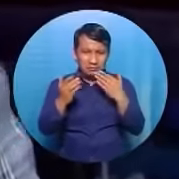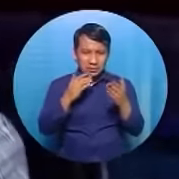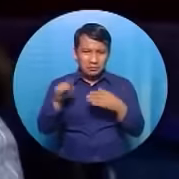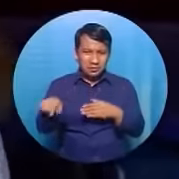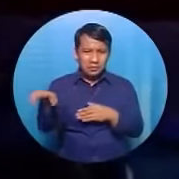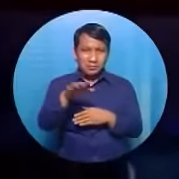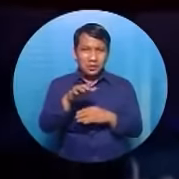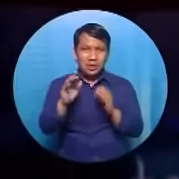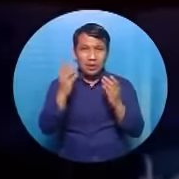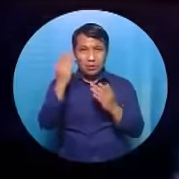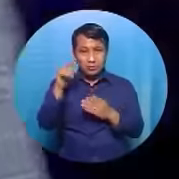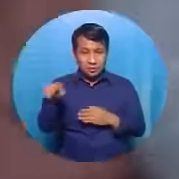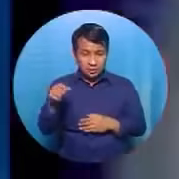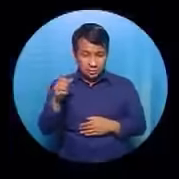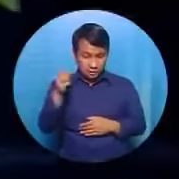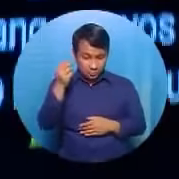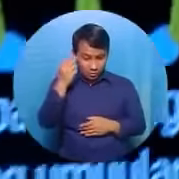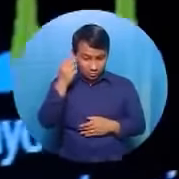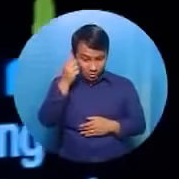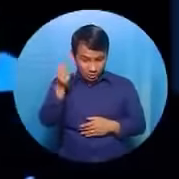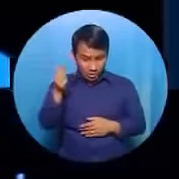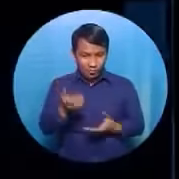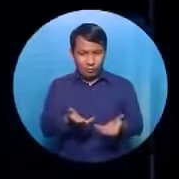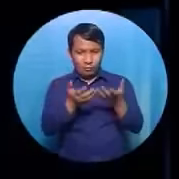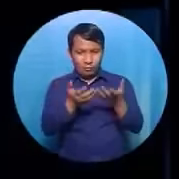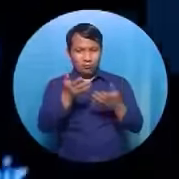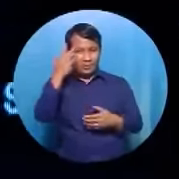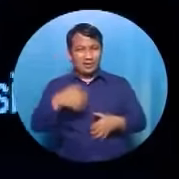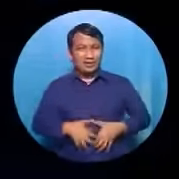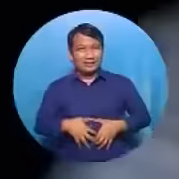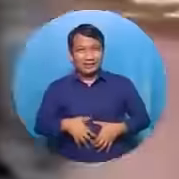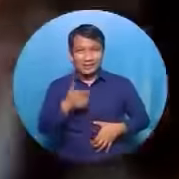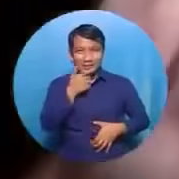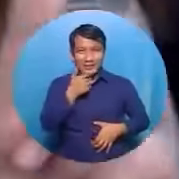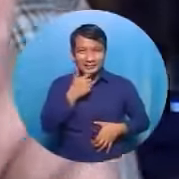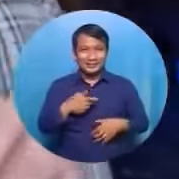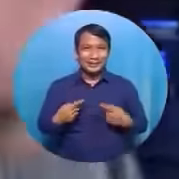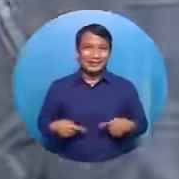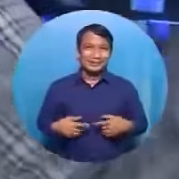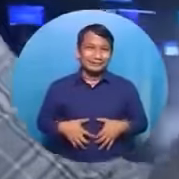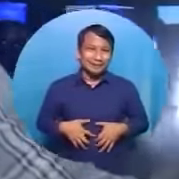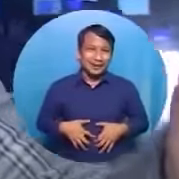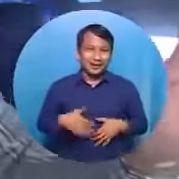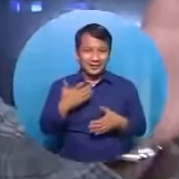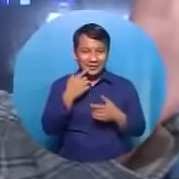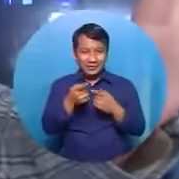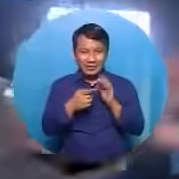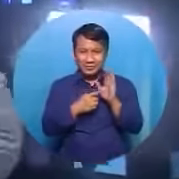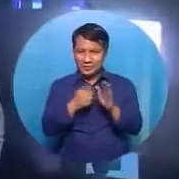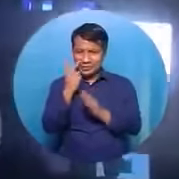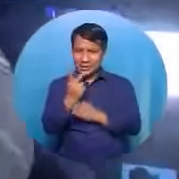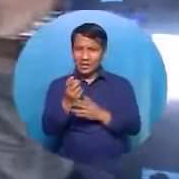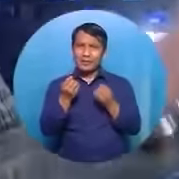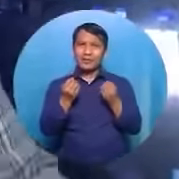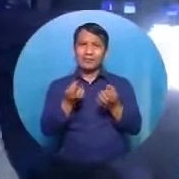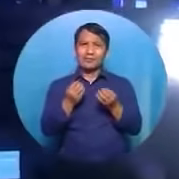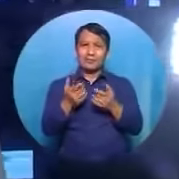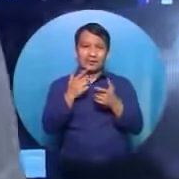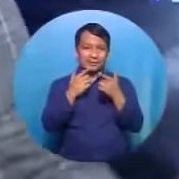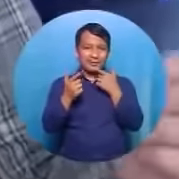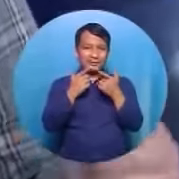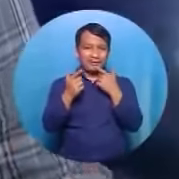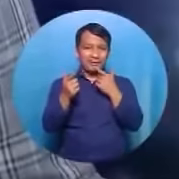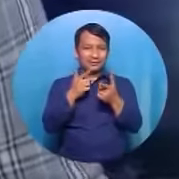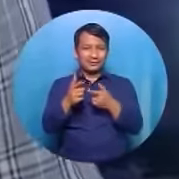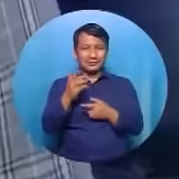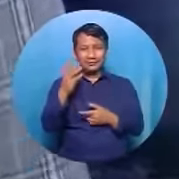keyboard warrior natin, si Jorge Tejada. Ha ha ha, idol, sumakit ang tiyan ko sa kakatawa. Isa lang siya sa daan-daan nakita ko, idol, na humahagik-git